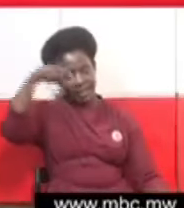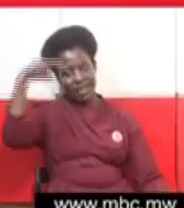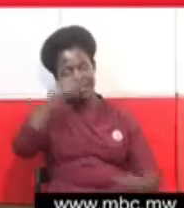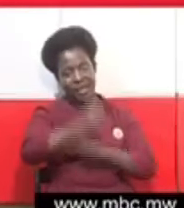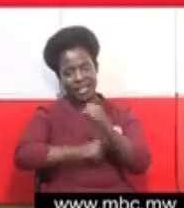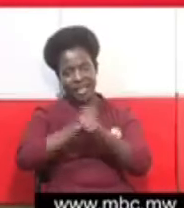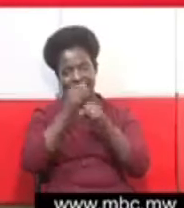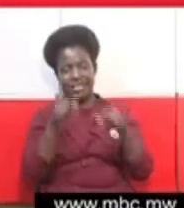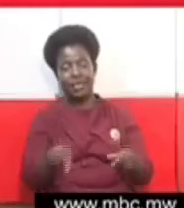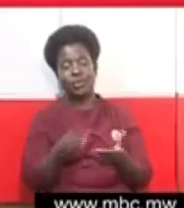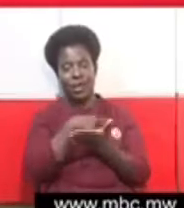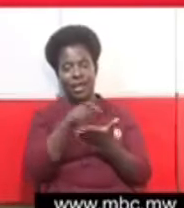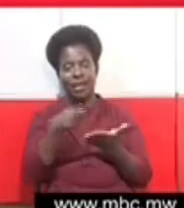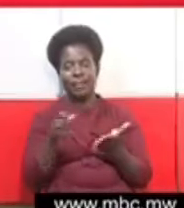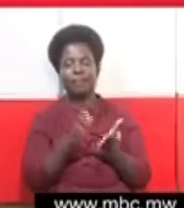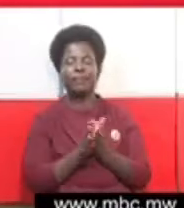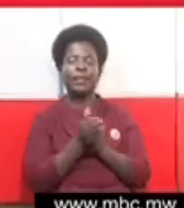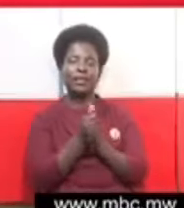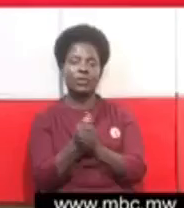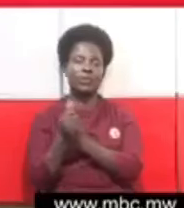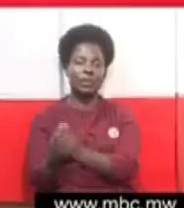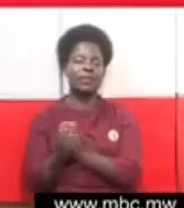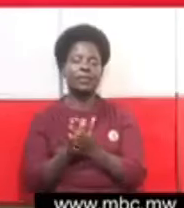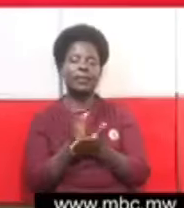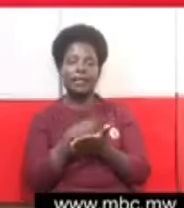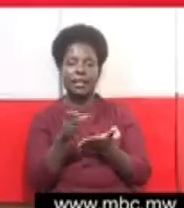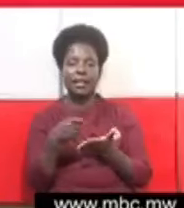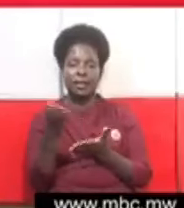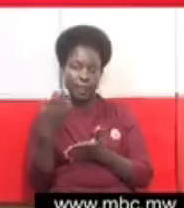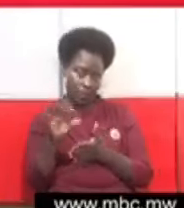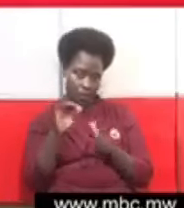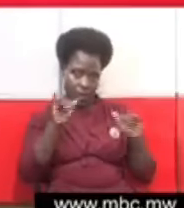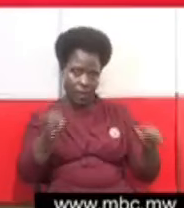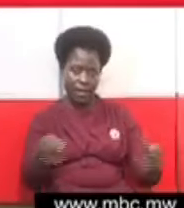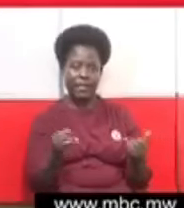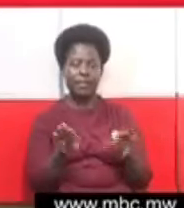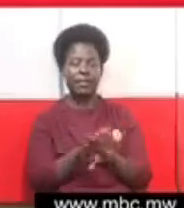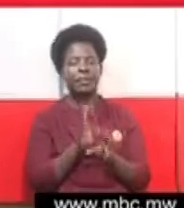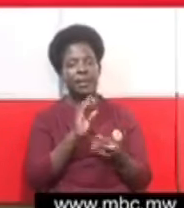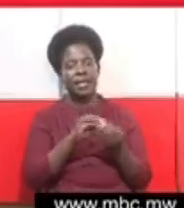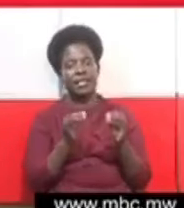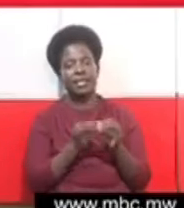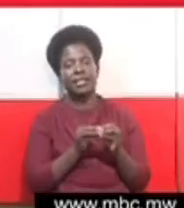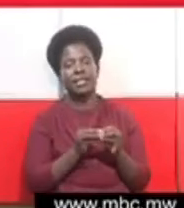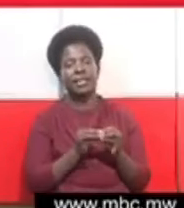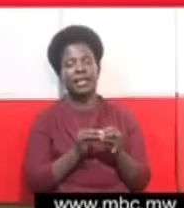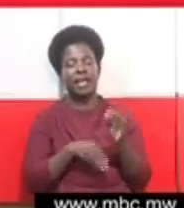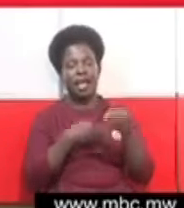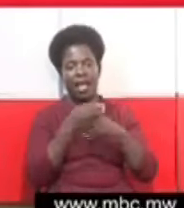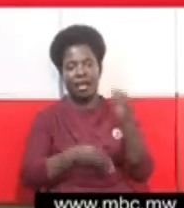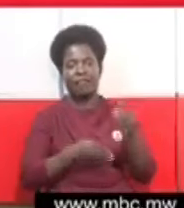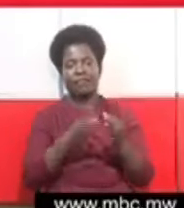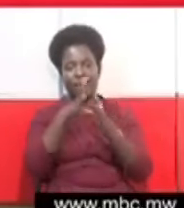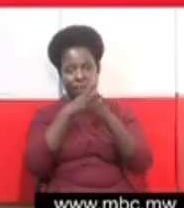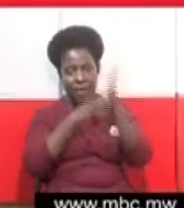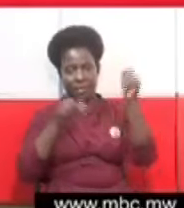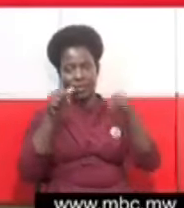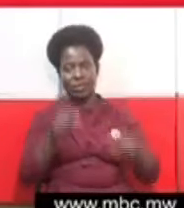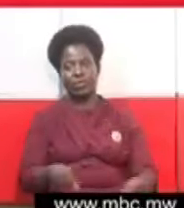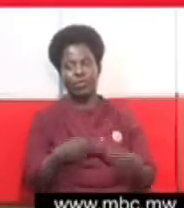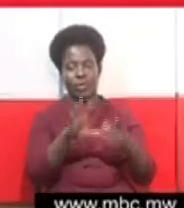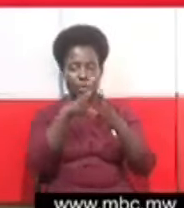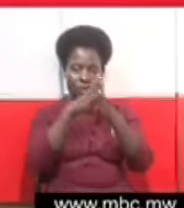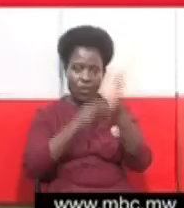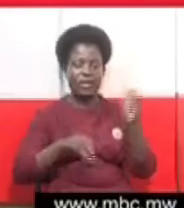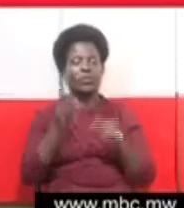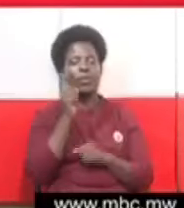chino. Kalimbirayu azatsogozedwa ndi kalimbira oyeserera yemwe achitike kumapeto kwa mwezi uno komanso mwezi wa